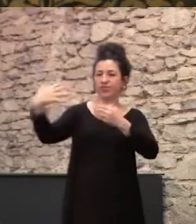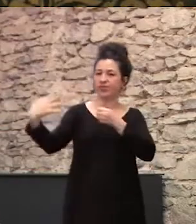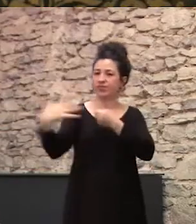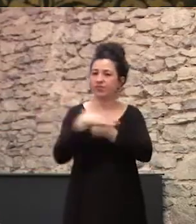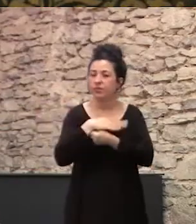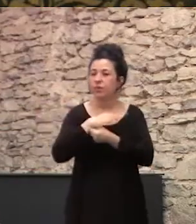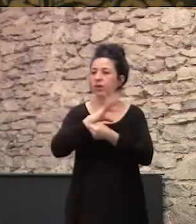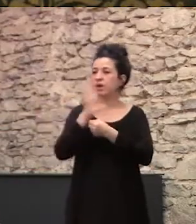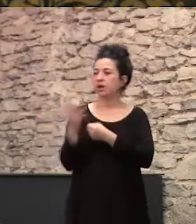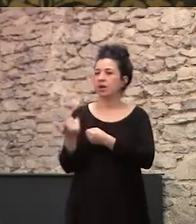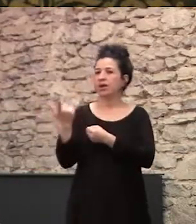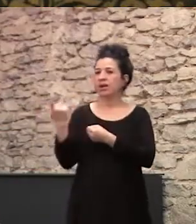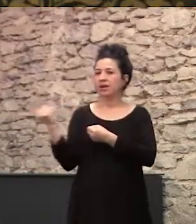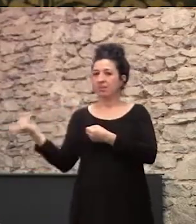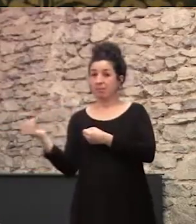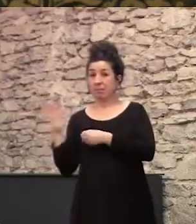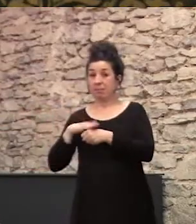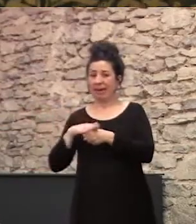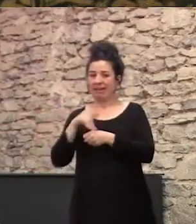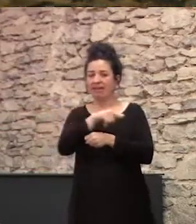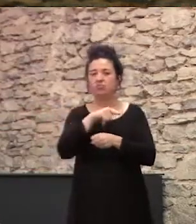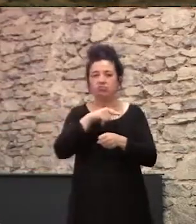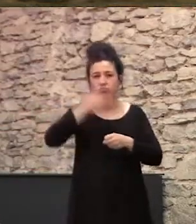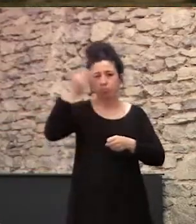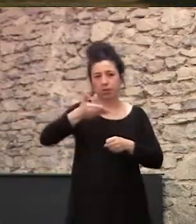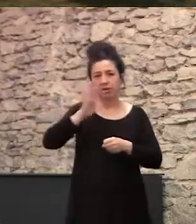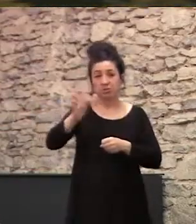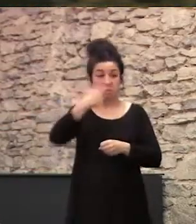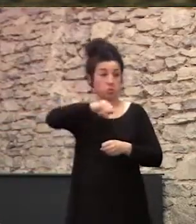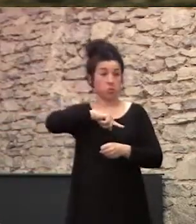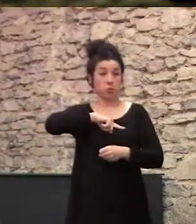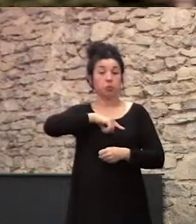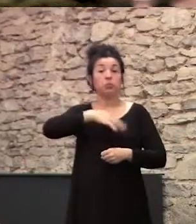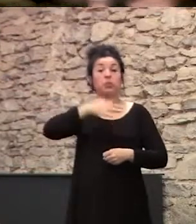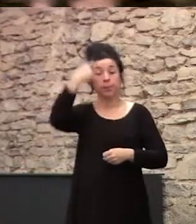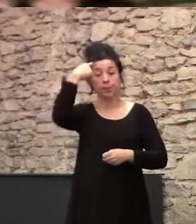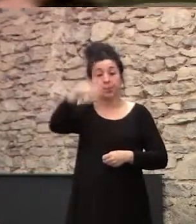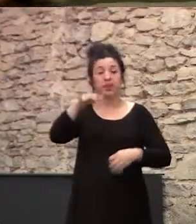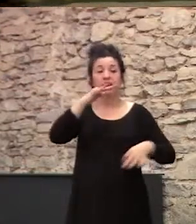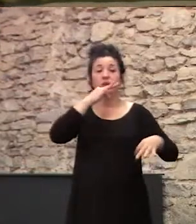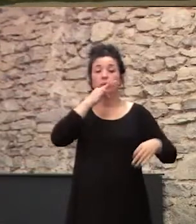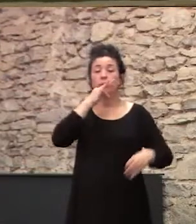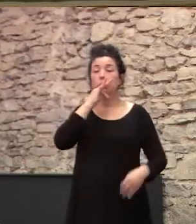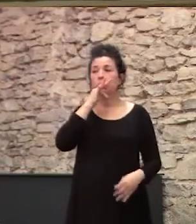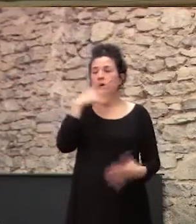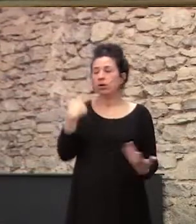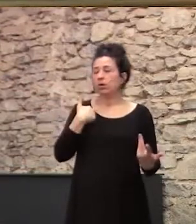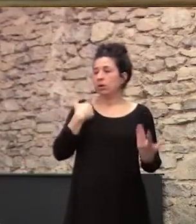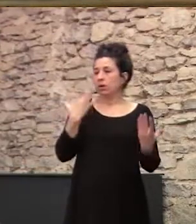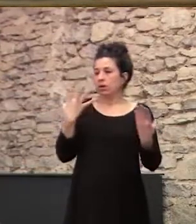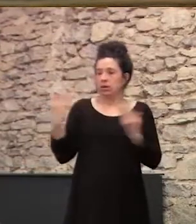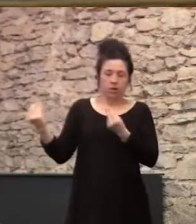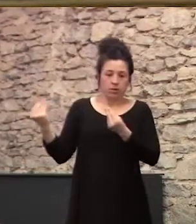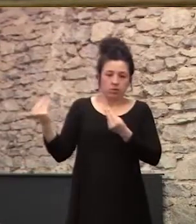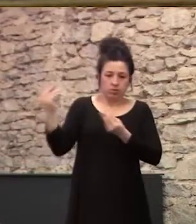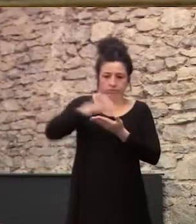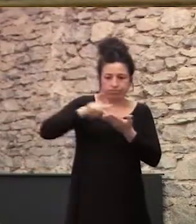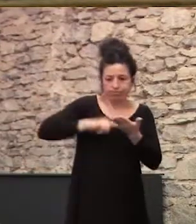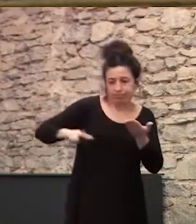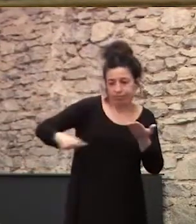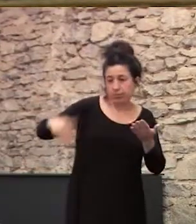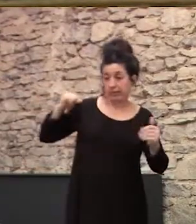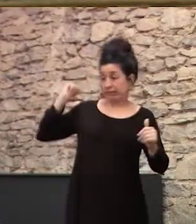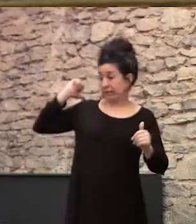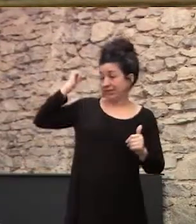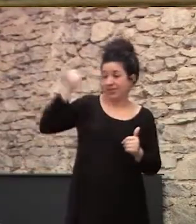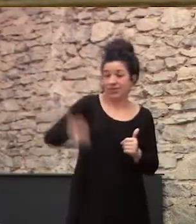idazleetan eta guk oraindik ez dakigun. Ba, Ez dakit asko irakurri dut beti eta gainera asko